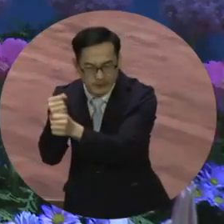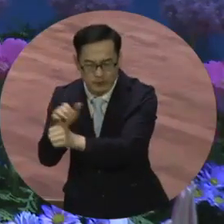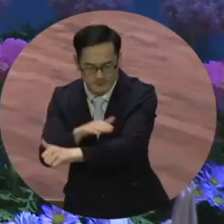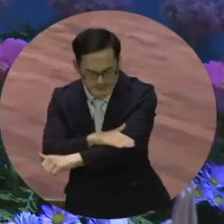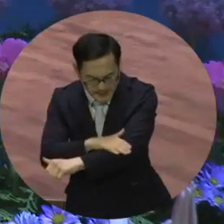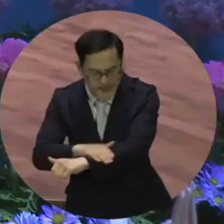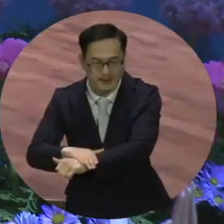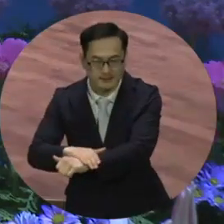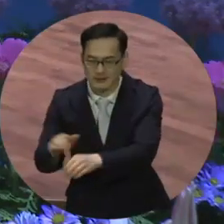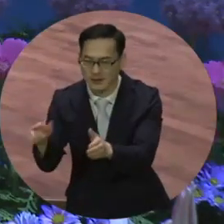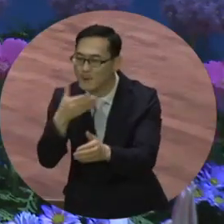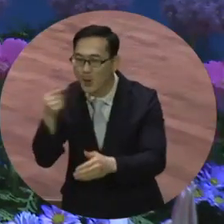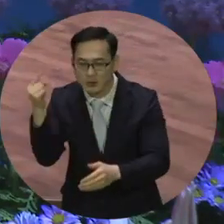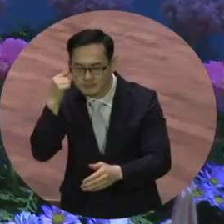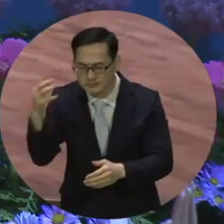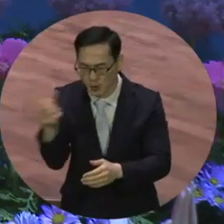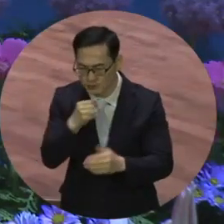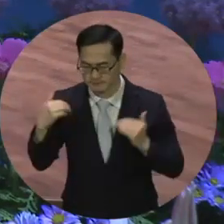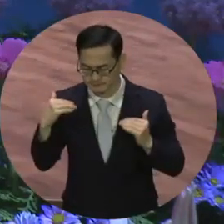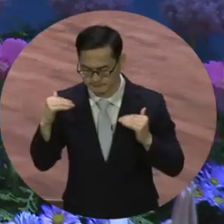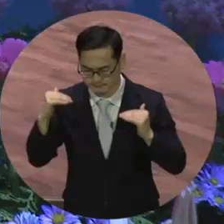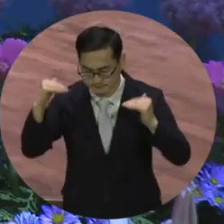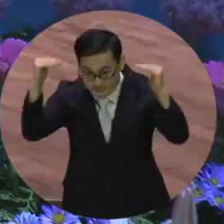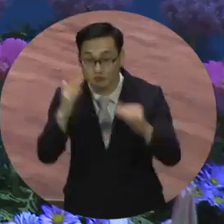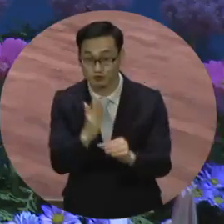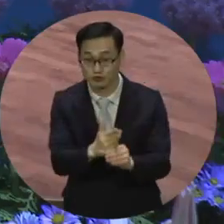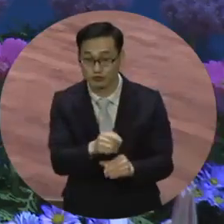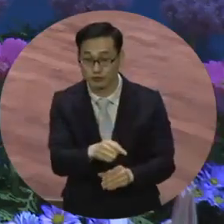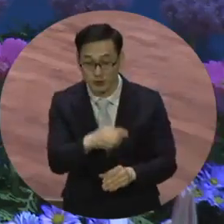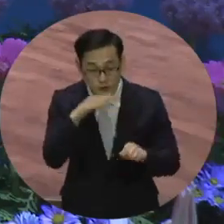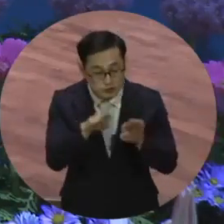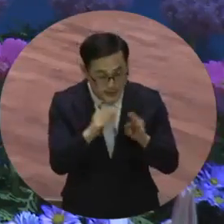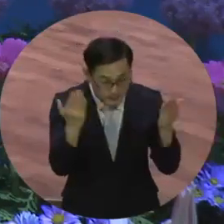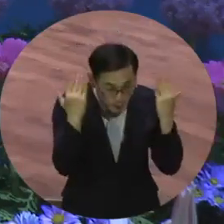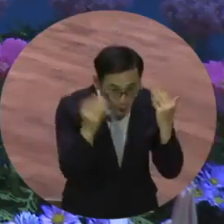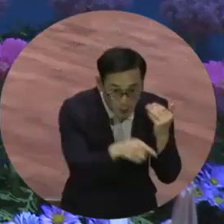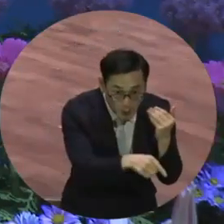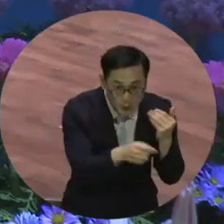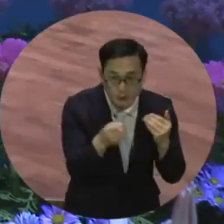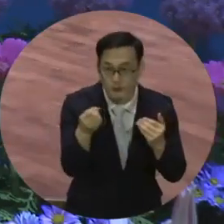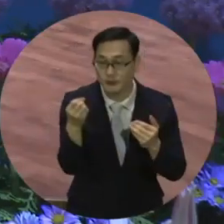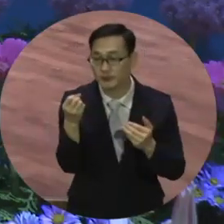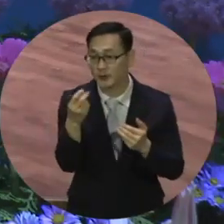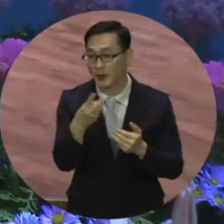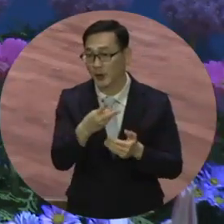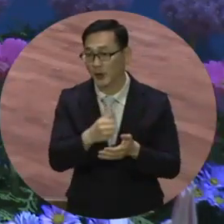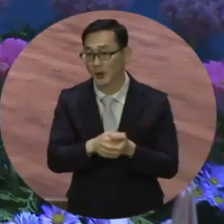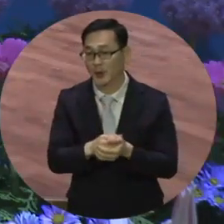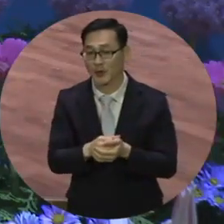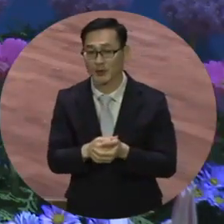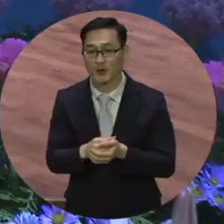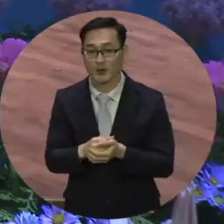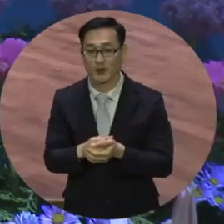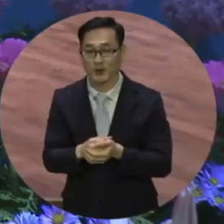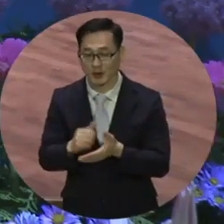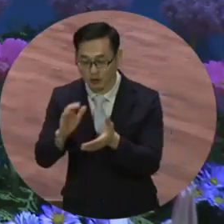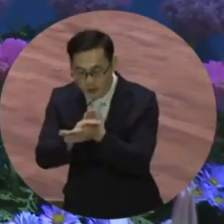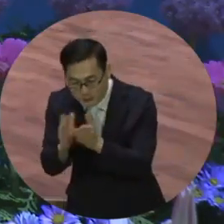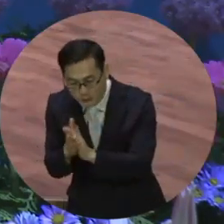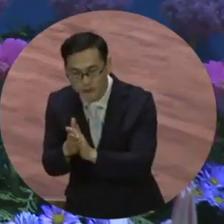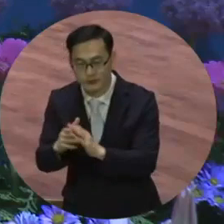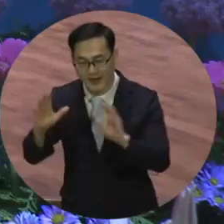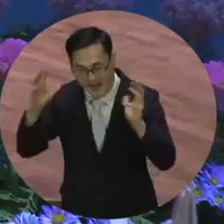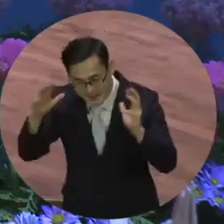있어요. 여러분 주일학교를 한번 가보세요. 또 이 본당 밑에 있는 우리 유아유치